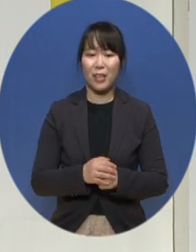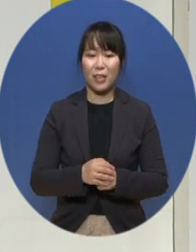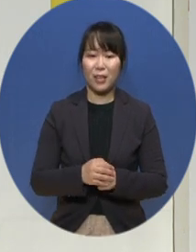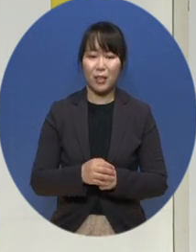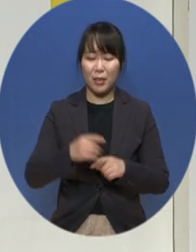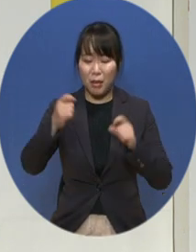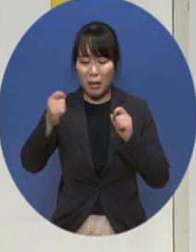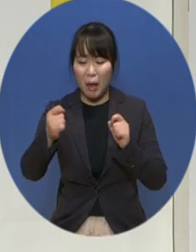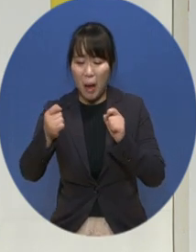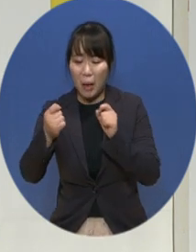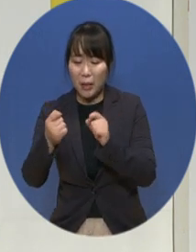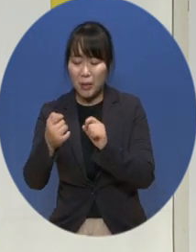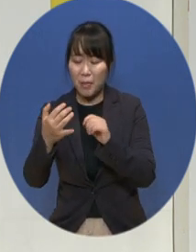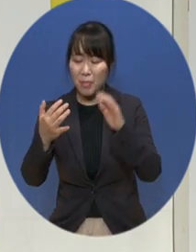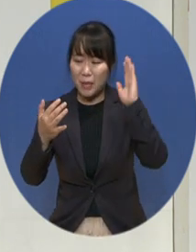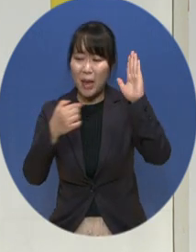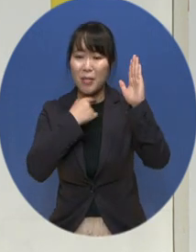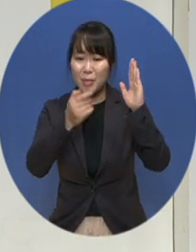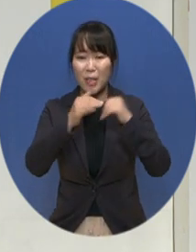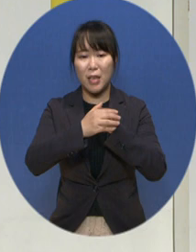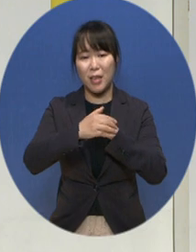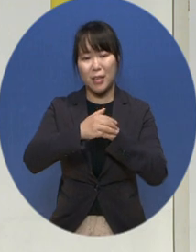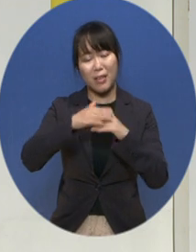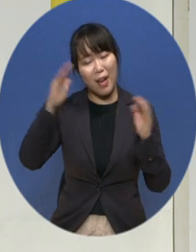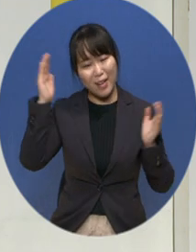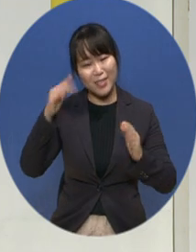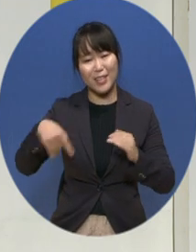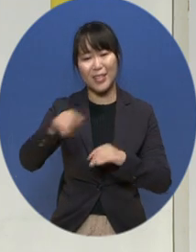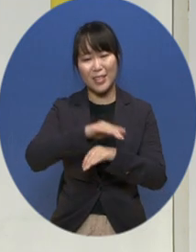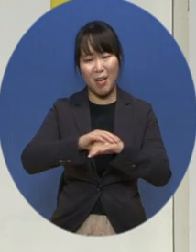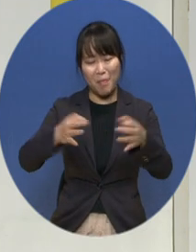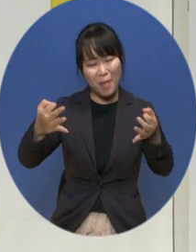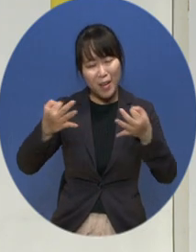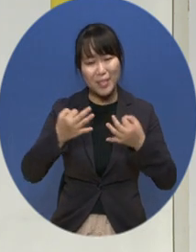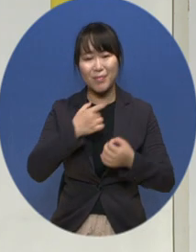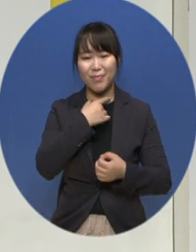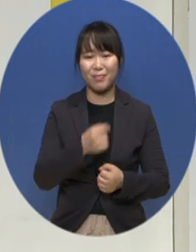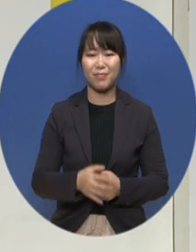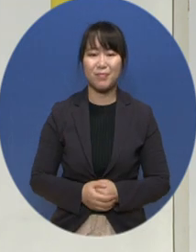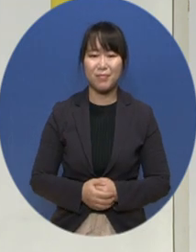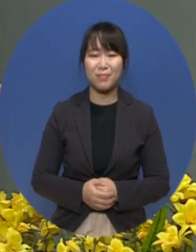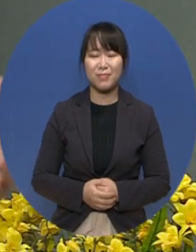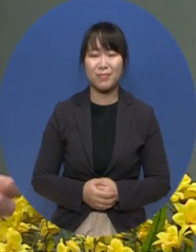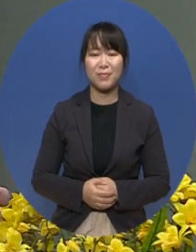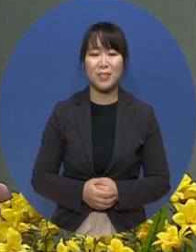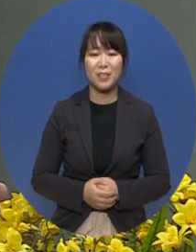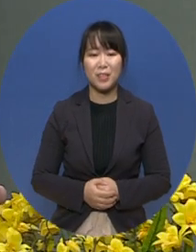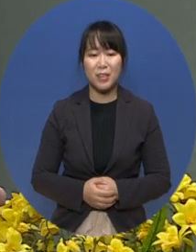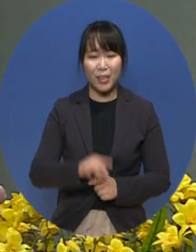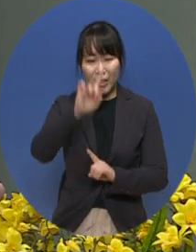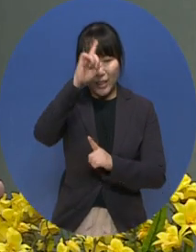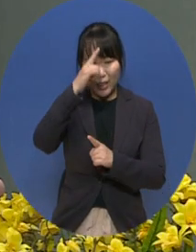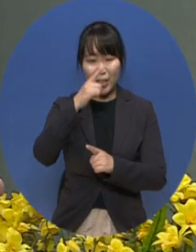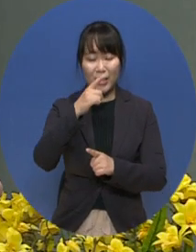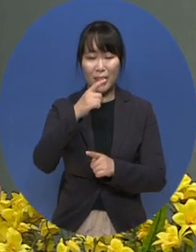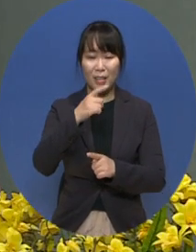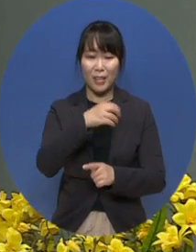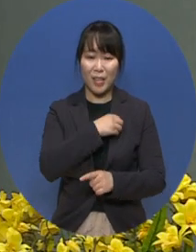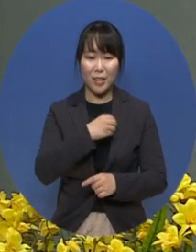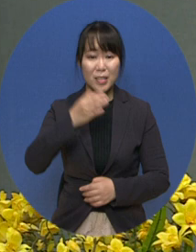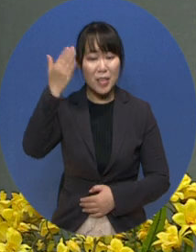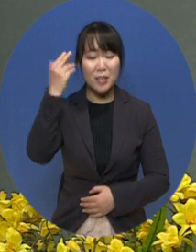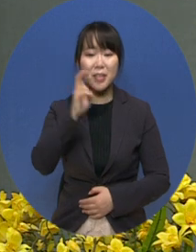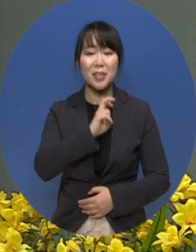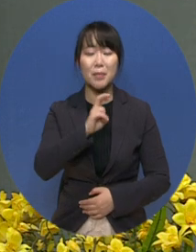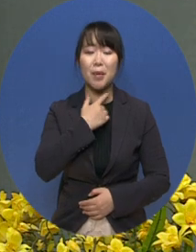다 가져오고 싶은데 에 이제 우리 청소년들이 에 좀 잘 봐 줬으면 좋겠습니다 그 이상의 왕께서는 요 그 예전의